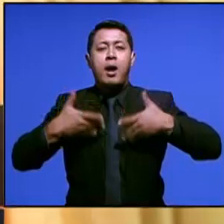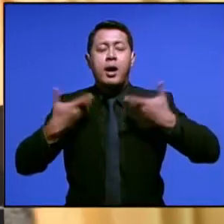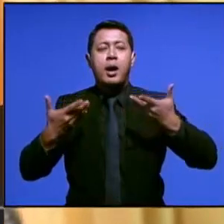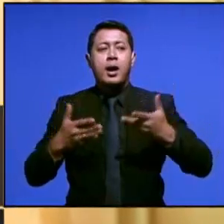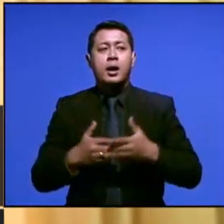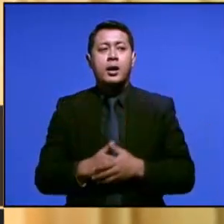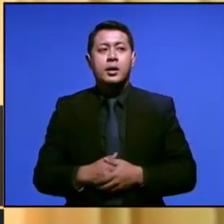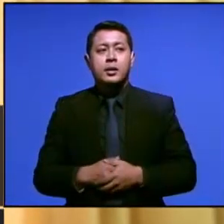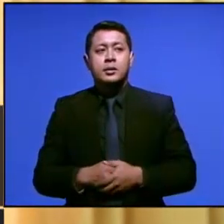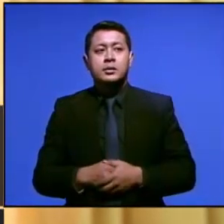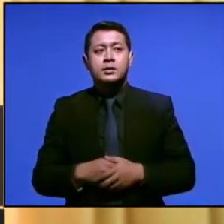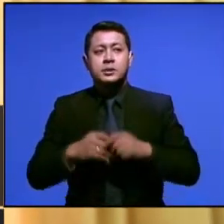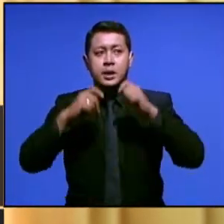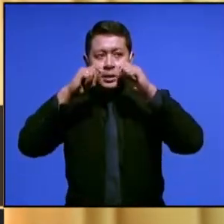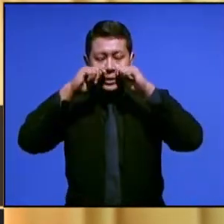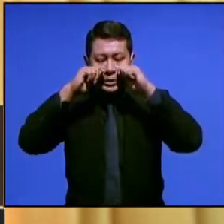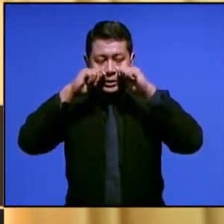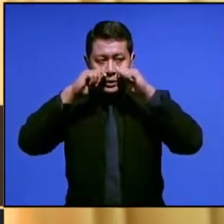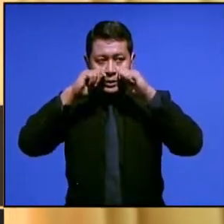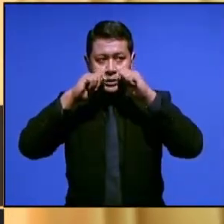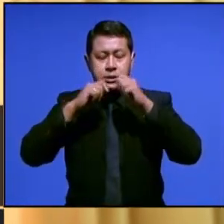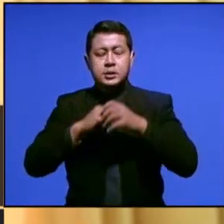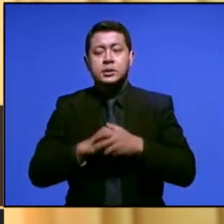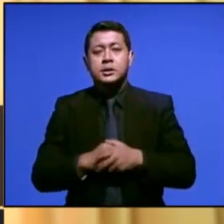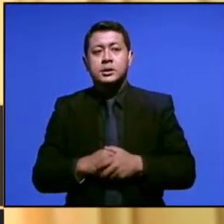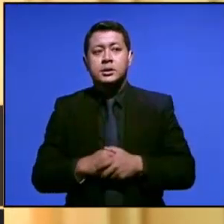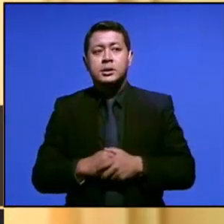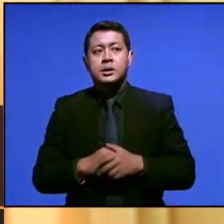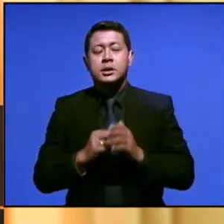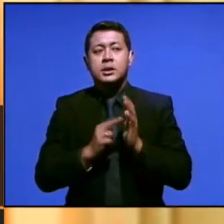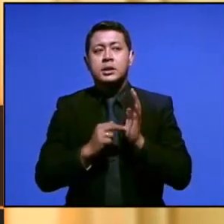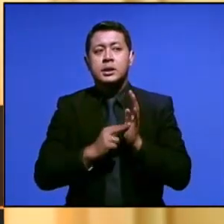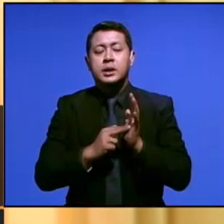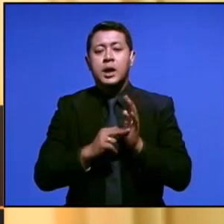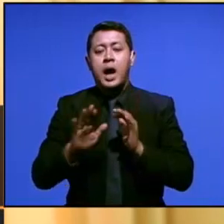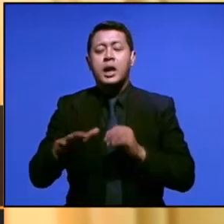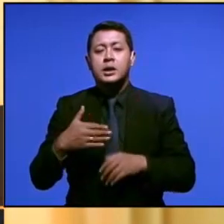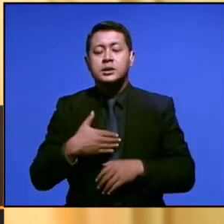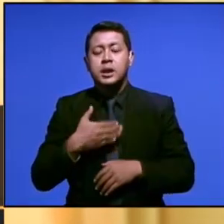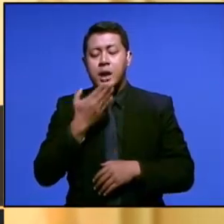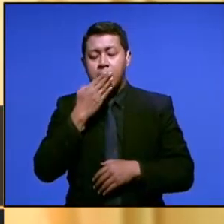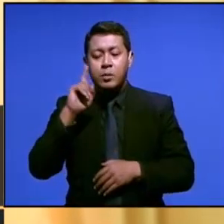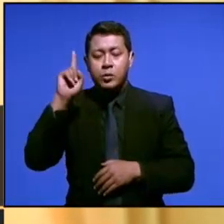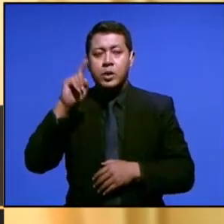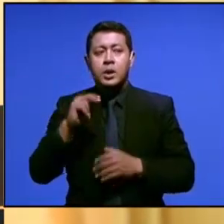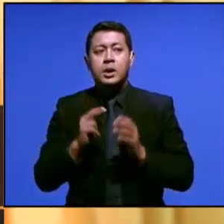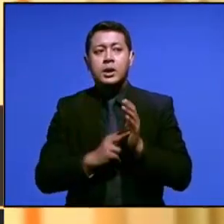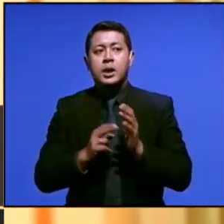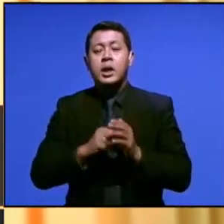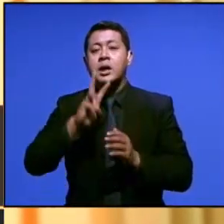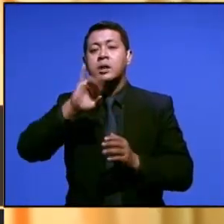laude. Sedih sih, tapi saya gak anggap juga terharu lah karena nilainya anak-anak saya, alhamdulillah. Berapa nilainya, Pak?